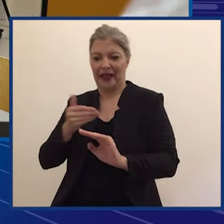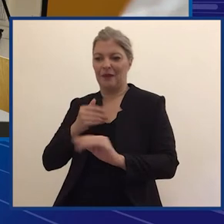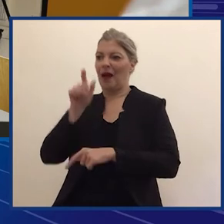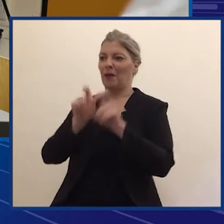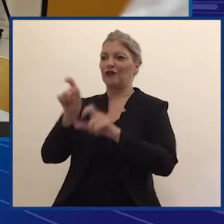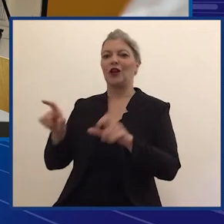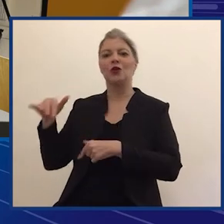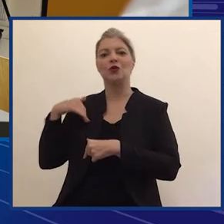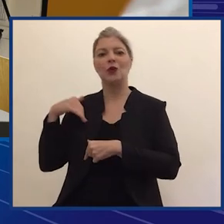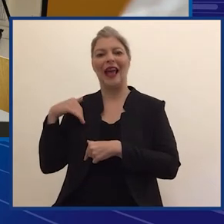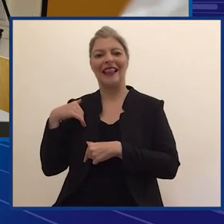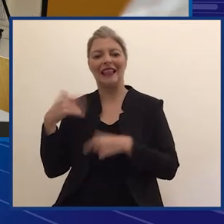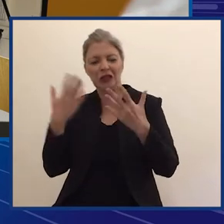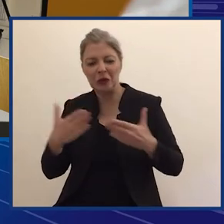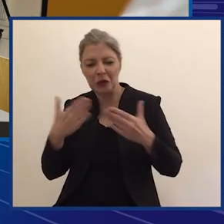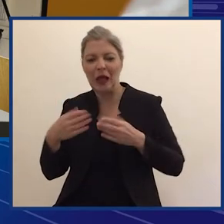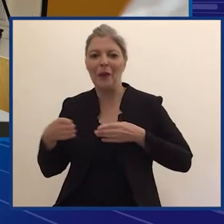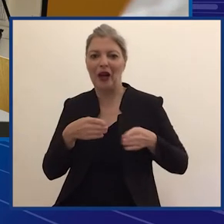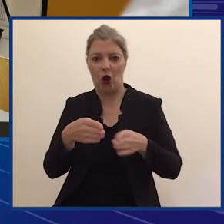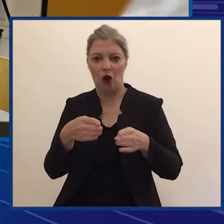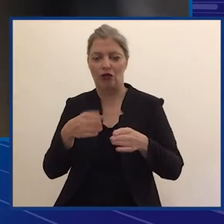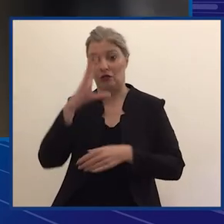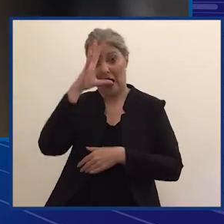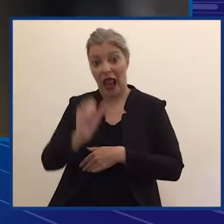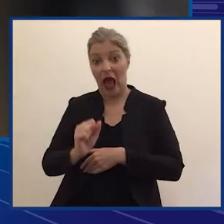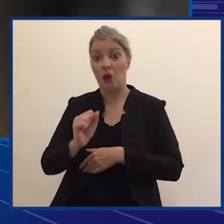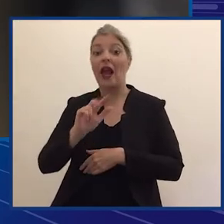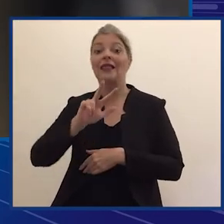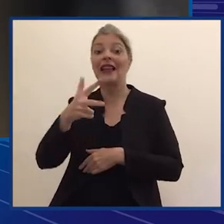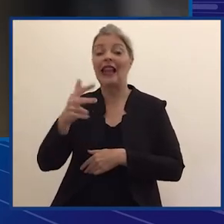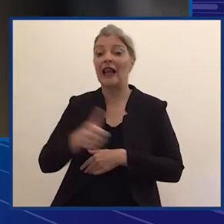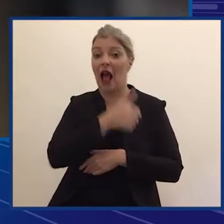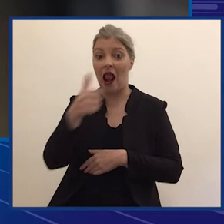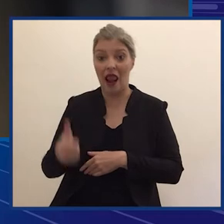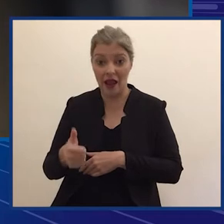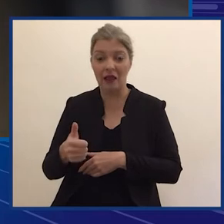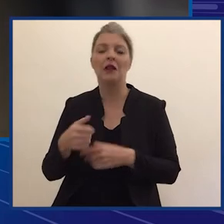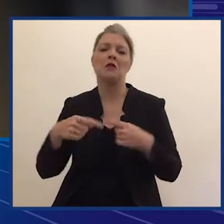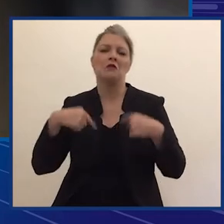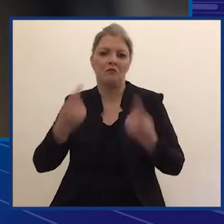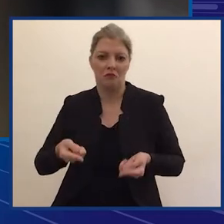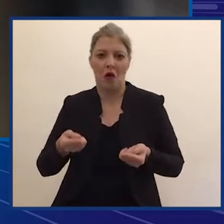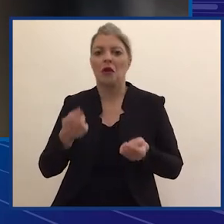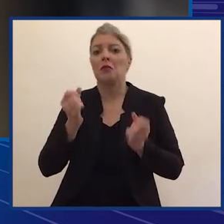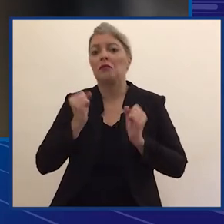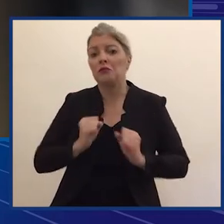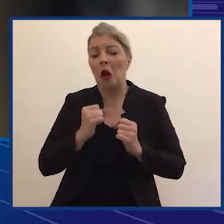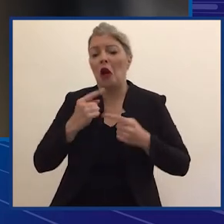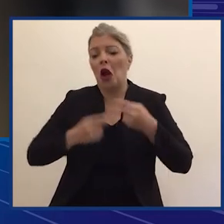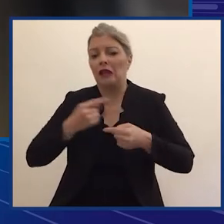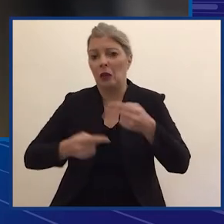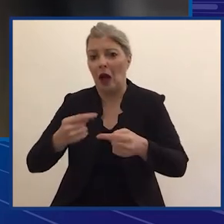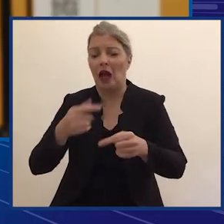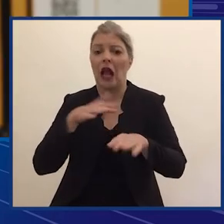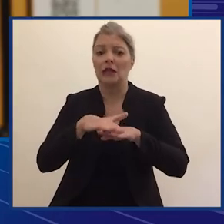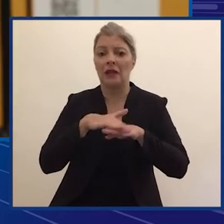che partirà dal secondo anno della laurea triennale e andrà via via approfondendosi fino al conseguimento del titolo triennale con possibilmente